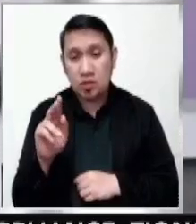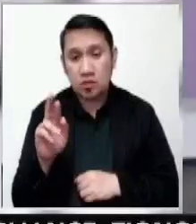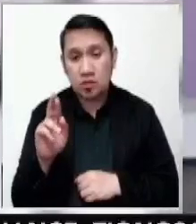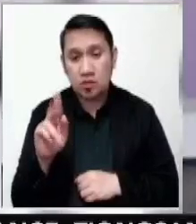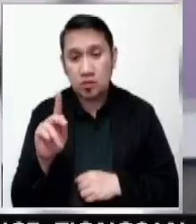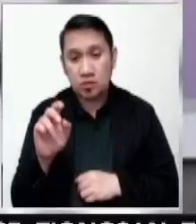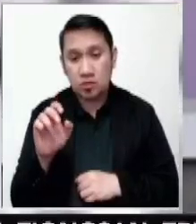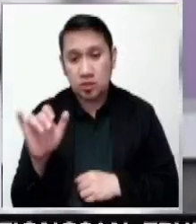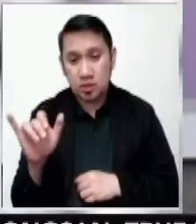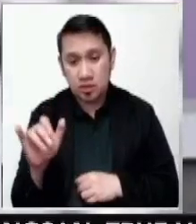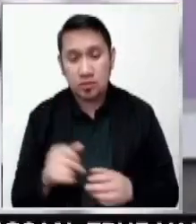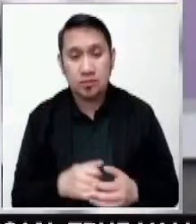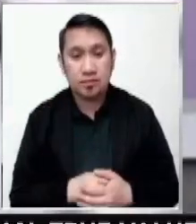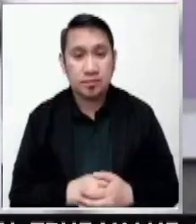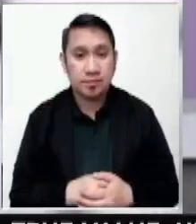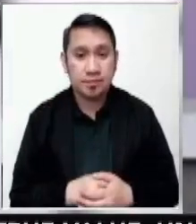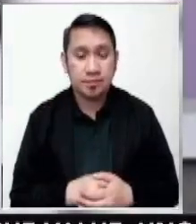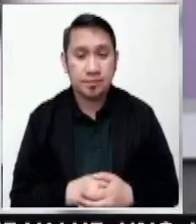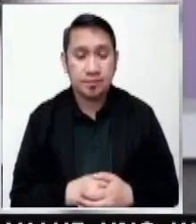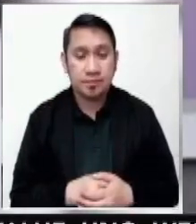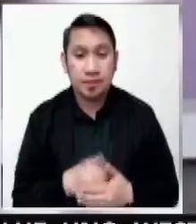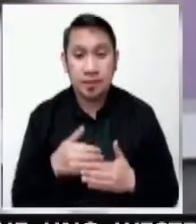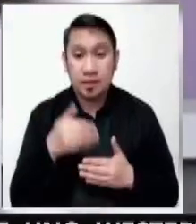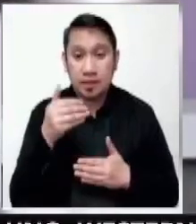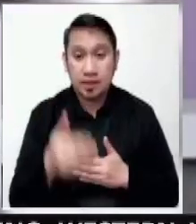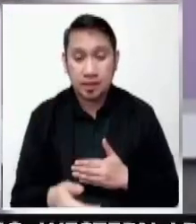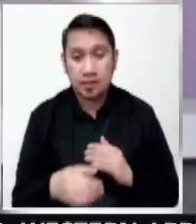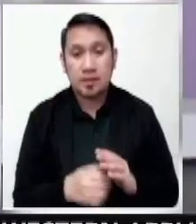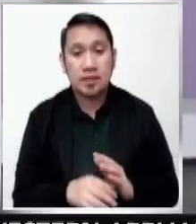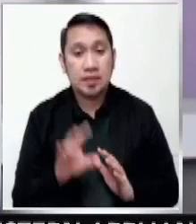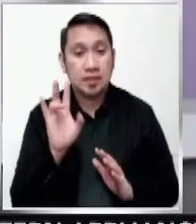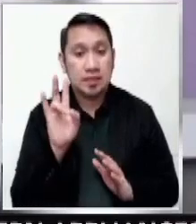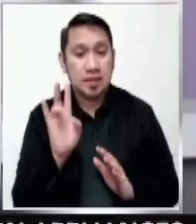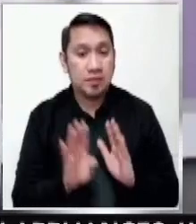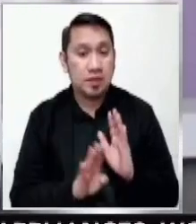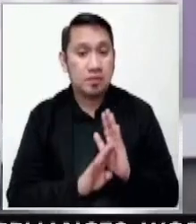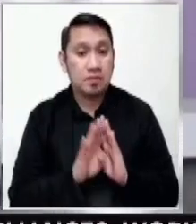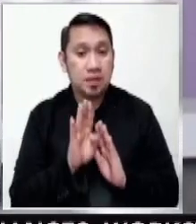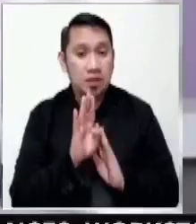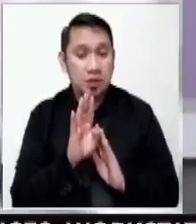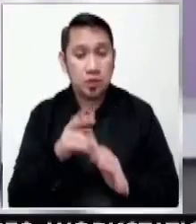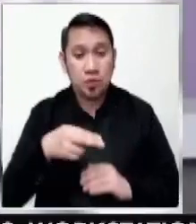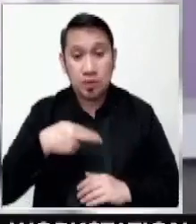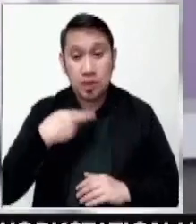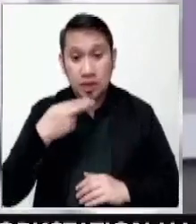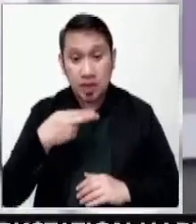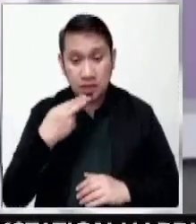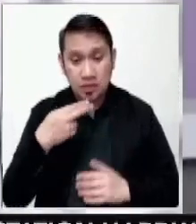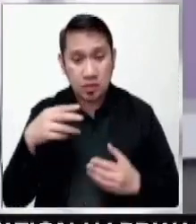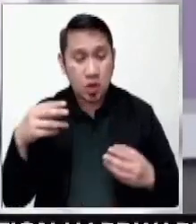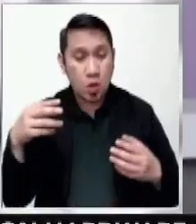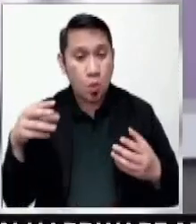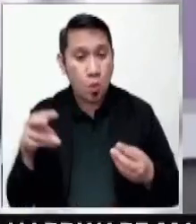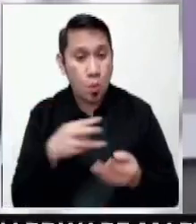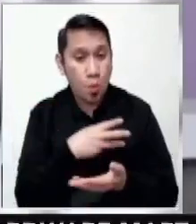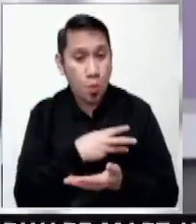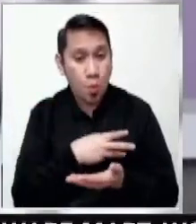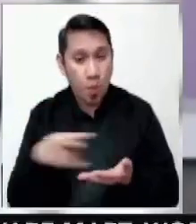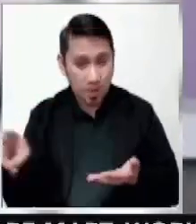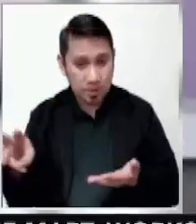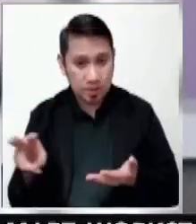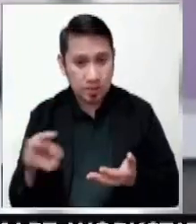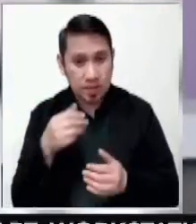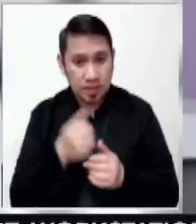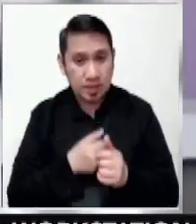nasa mahigit pitong bilyong pong halaga ng bigas ang nasa Sayang kada taon Ayon po yan sa isang pag-aaral kaya